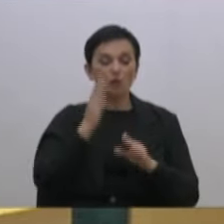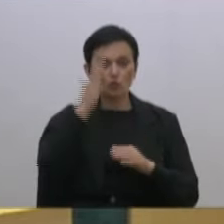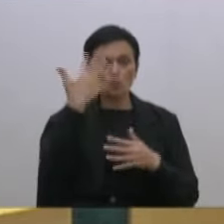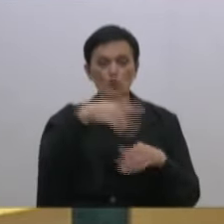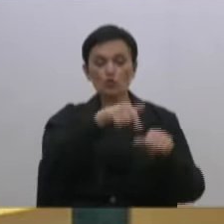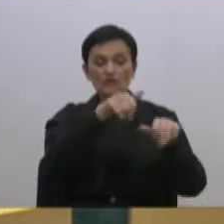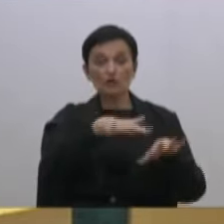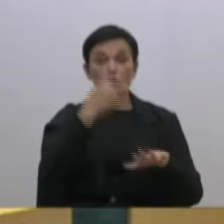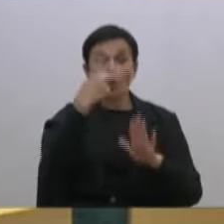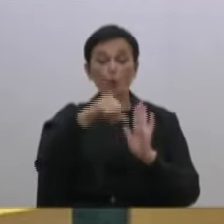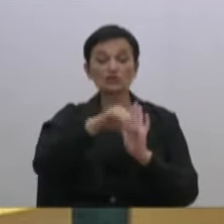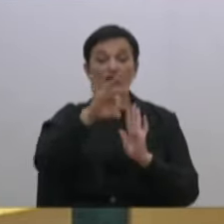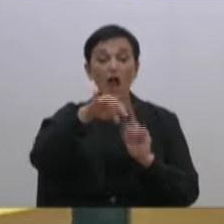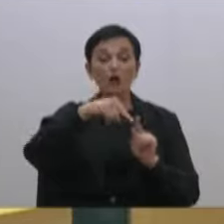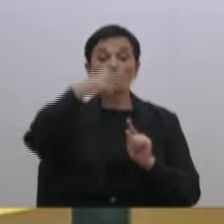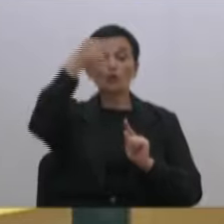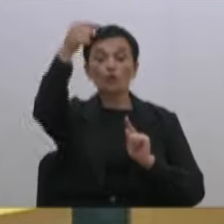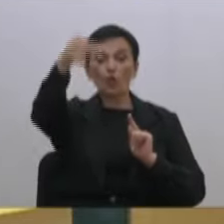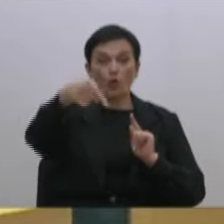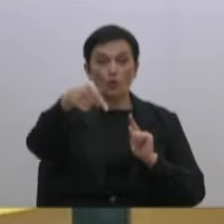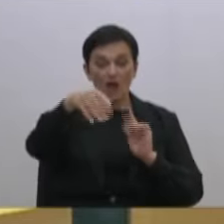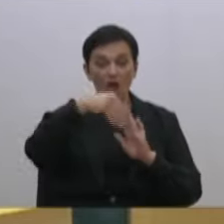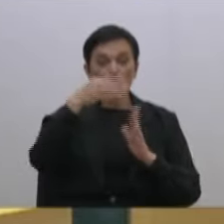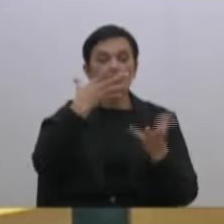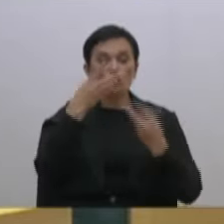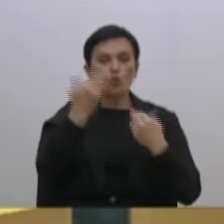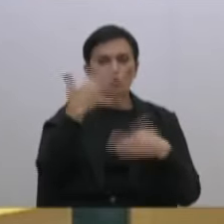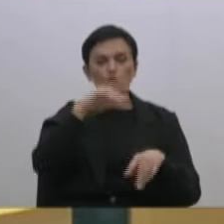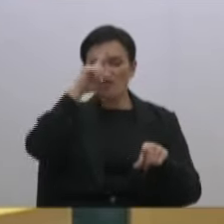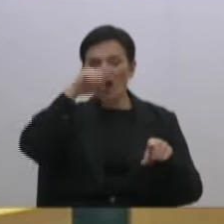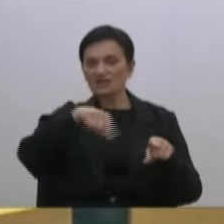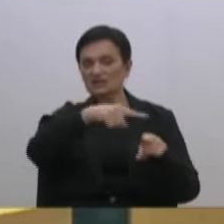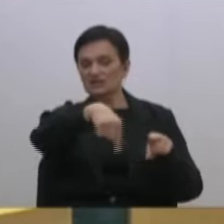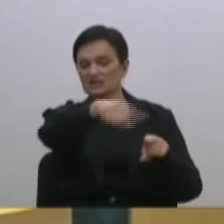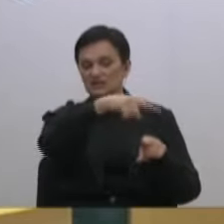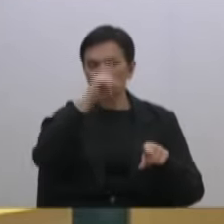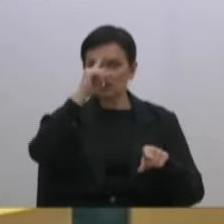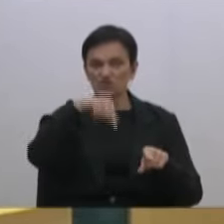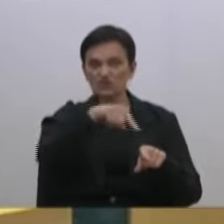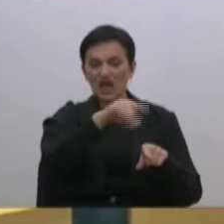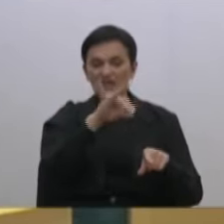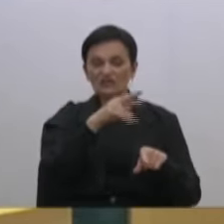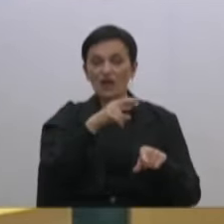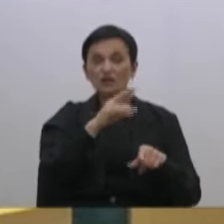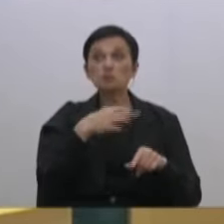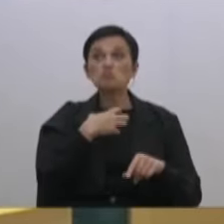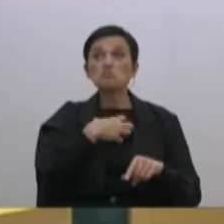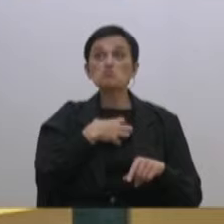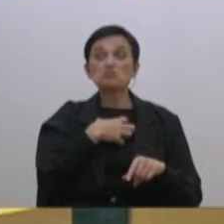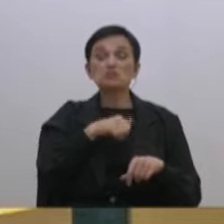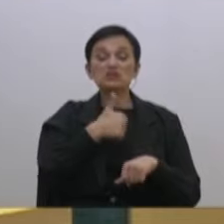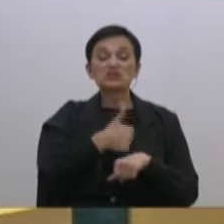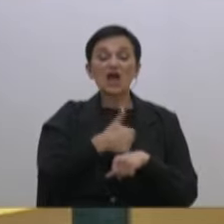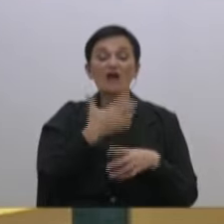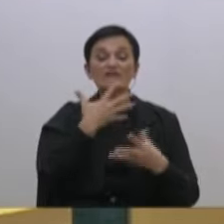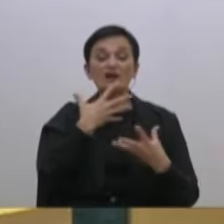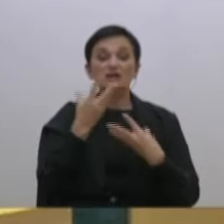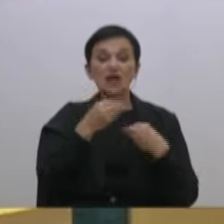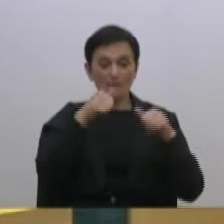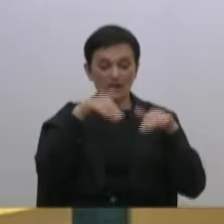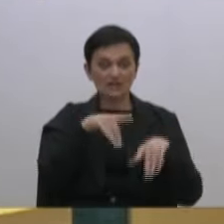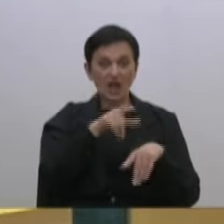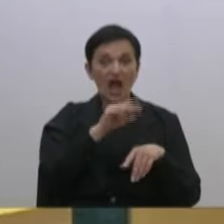უკვე ოქტომბერს 26 ოქტომბერს არჩევნები ყალბდება თურმე უკვე იციან ისვეცი უკვე იციან დაადგინეს იმათმა ოღონ თავარმა გამყალბებმა დაადგინა